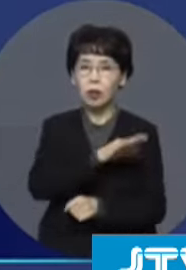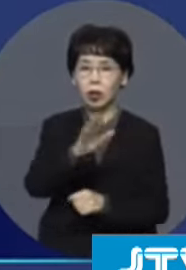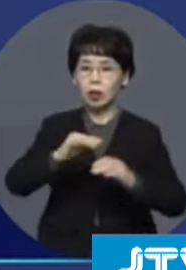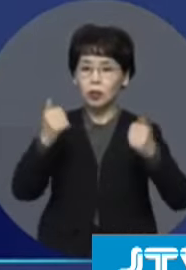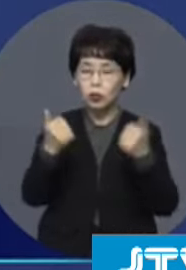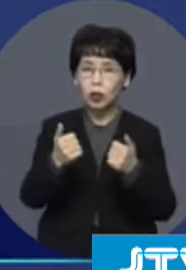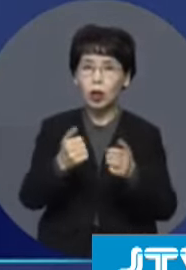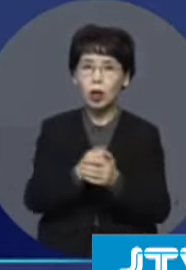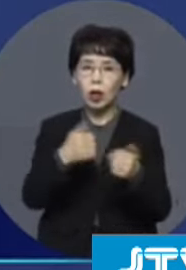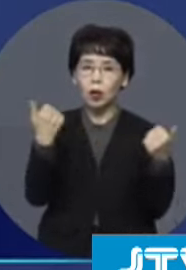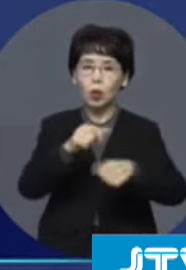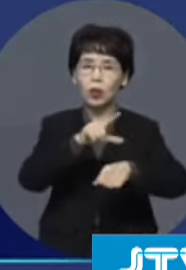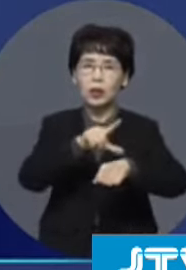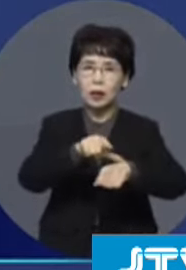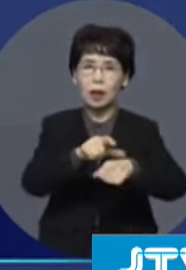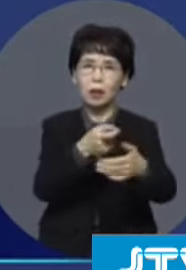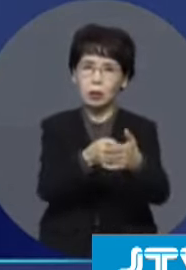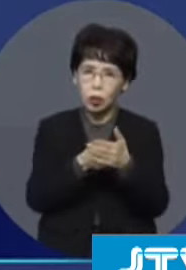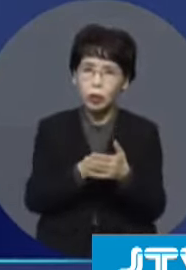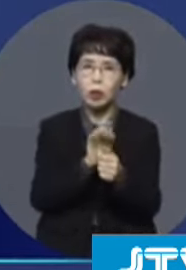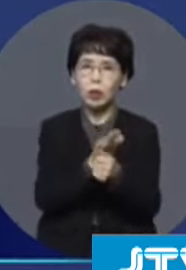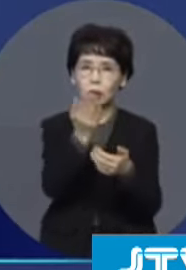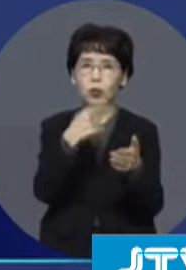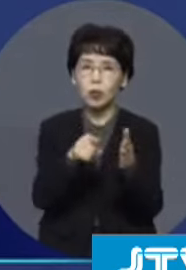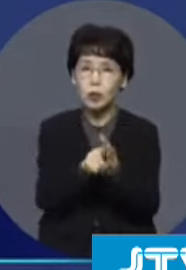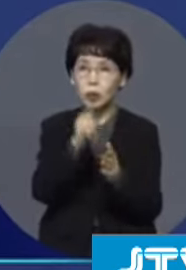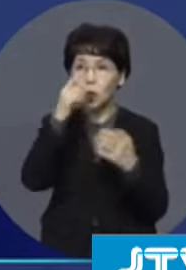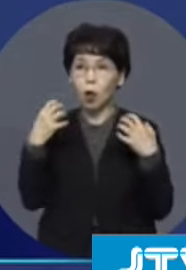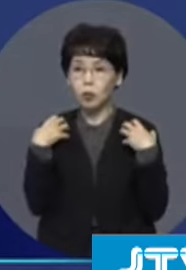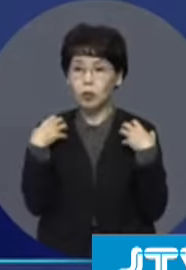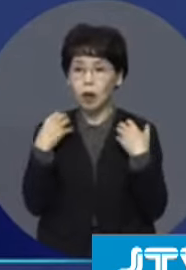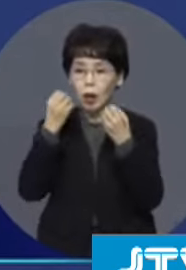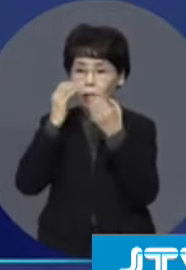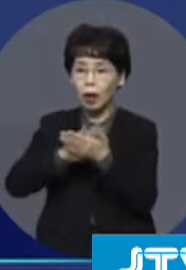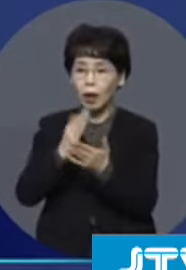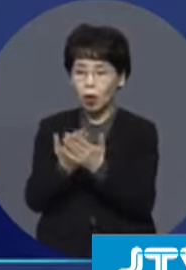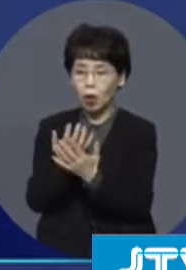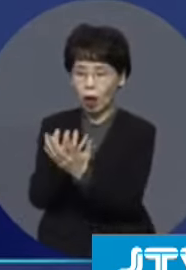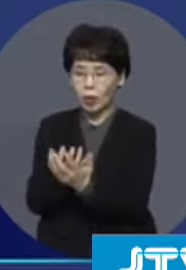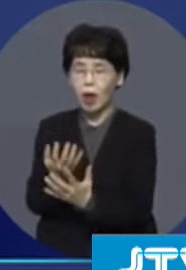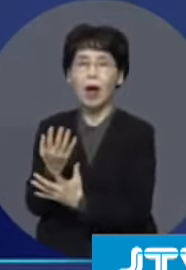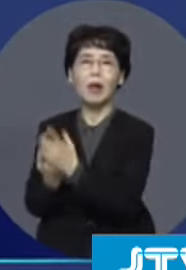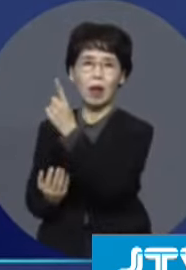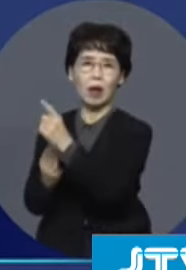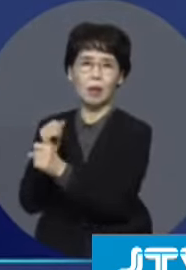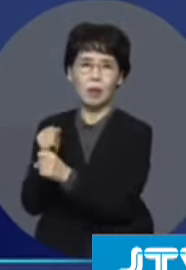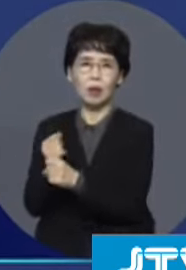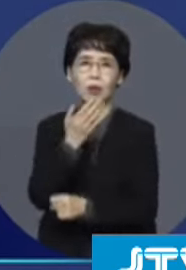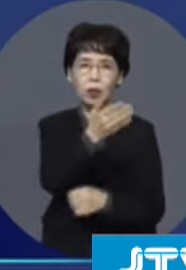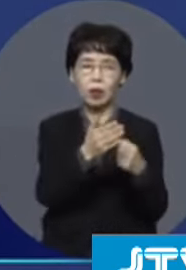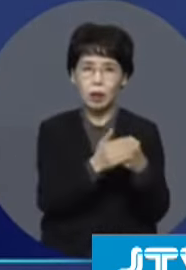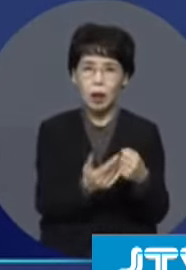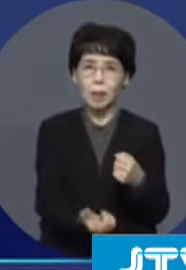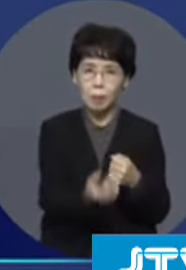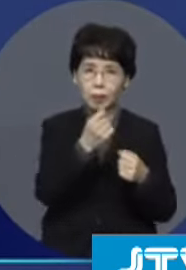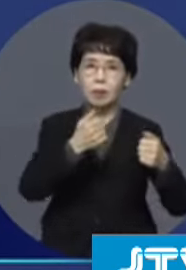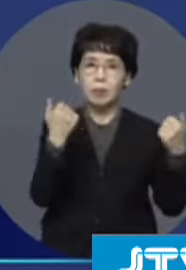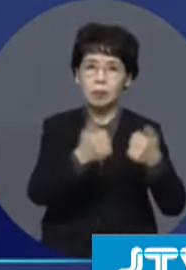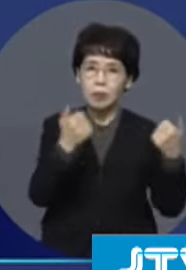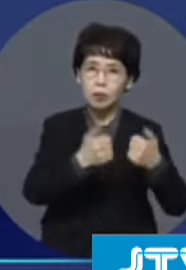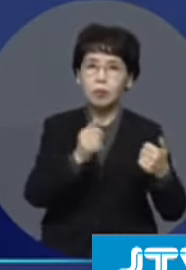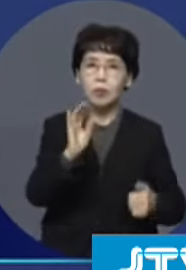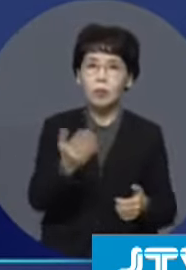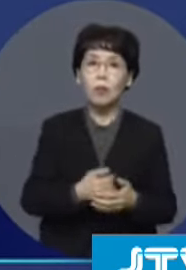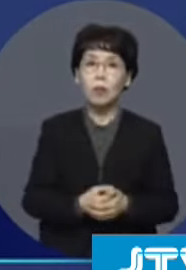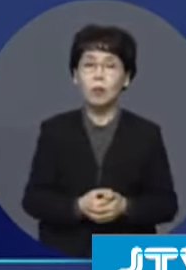논의 시간도 단축시키기 위해서 정부 단일 개혁안을 보내드렸기 때문에 조속한 논의가